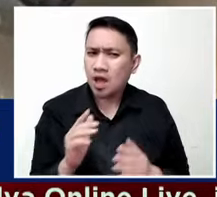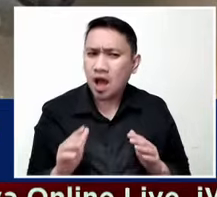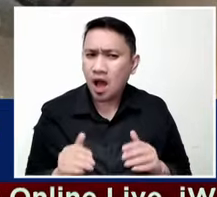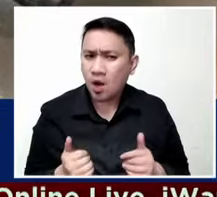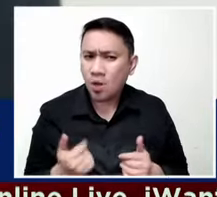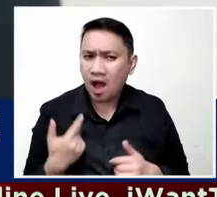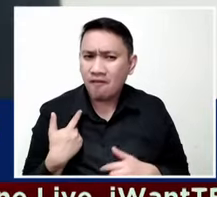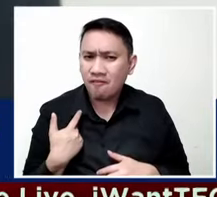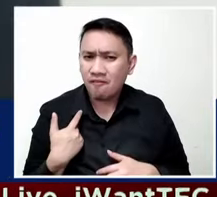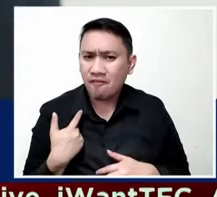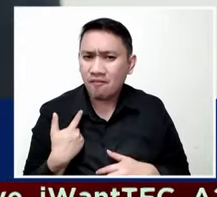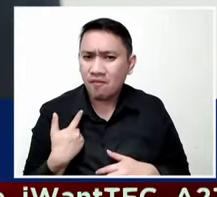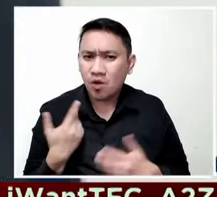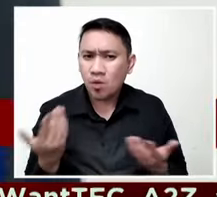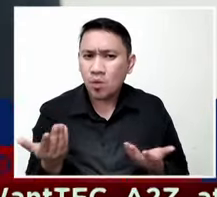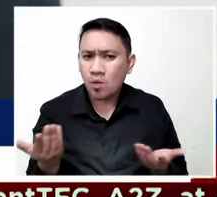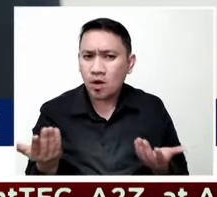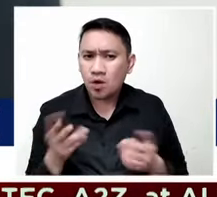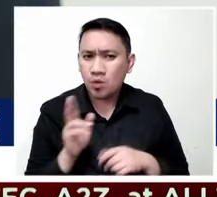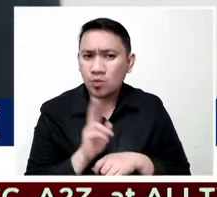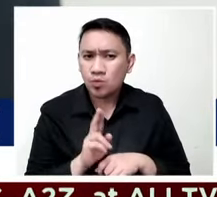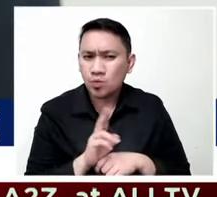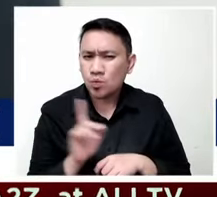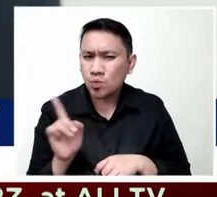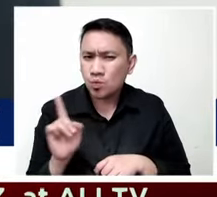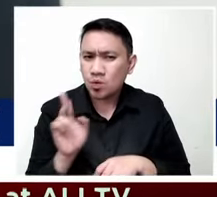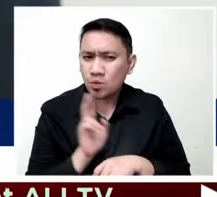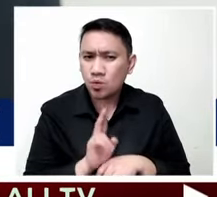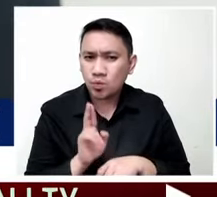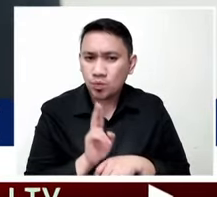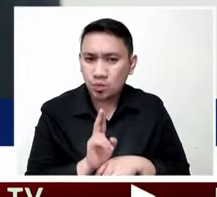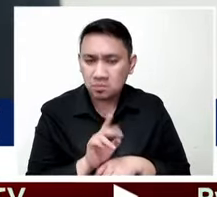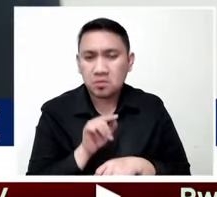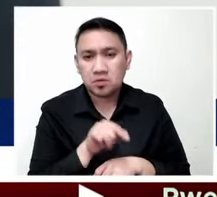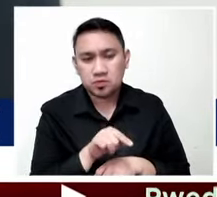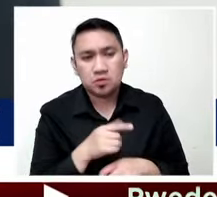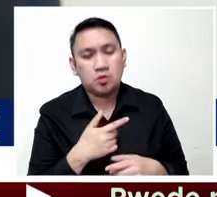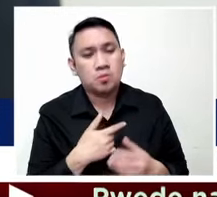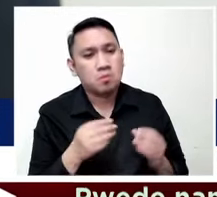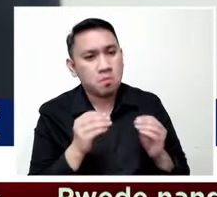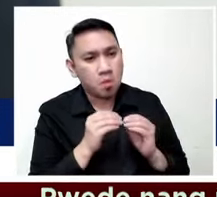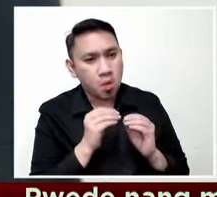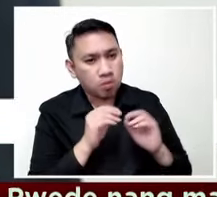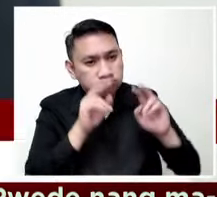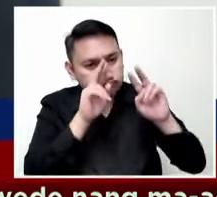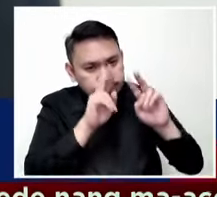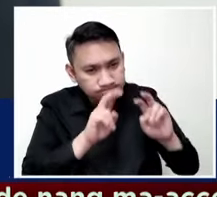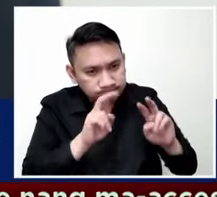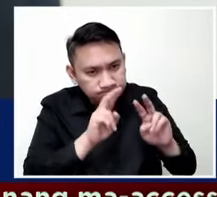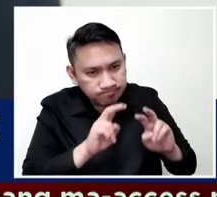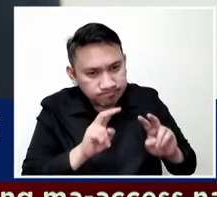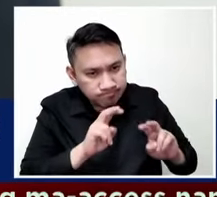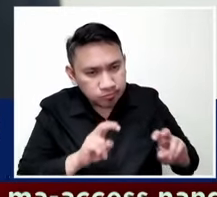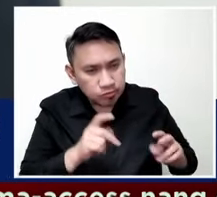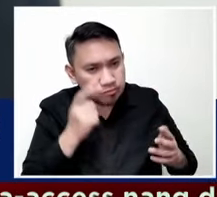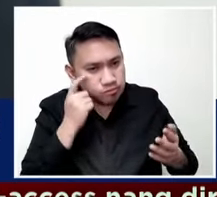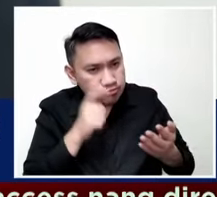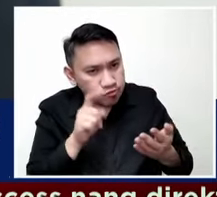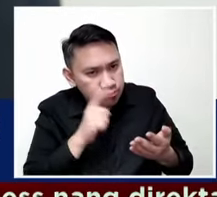We will be investigating and profiling and dig deeper to